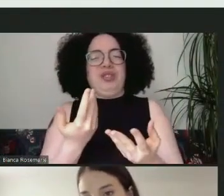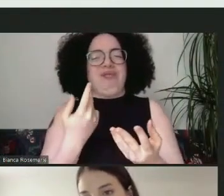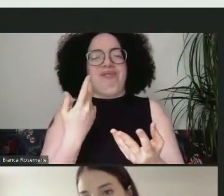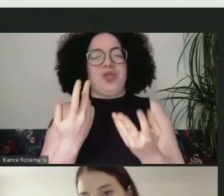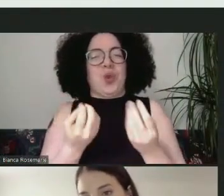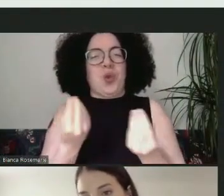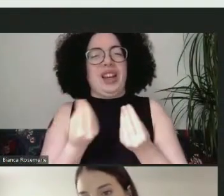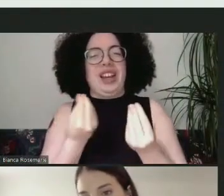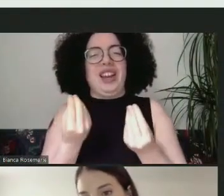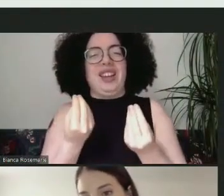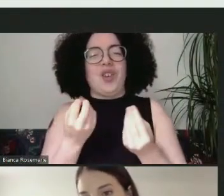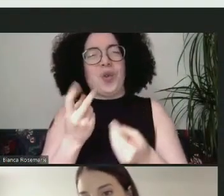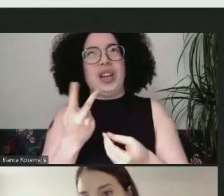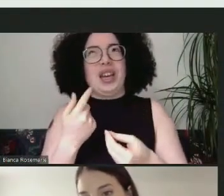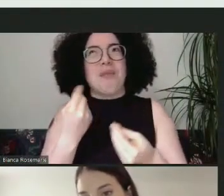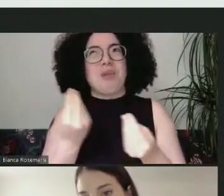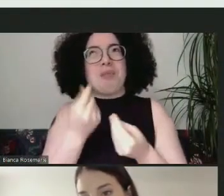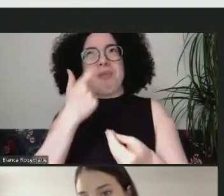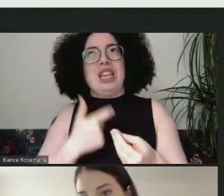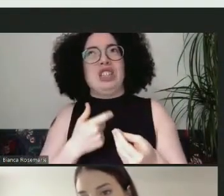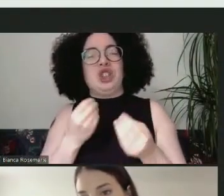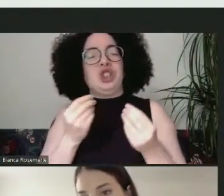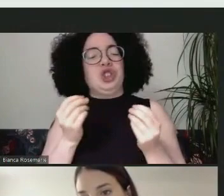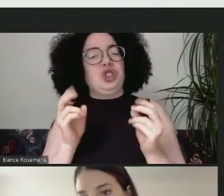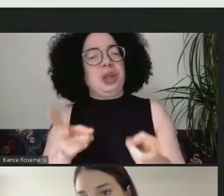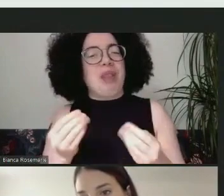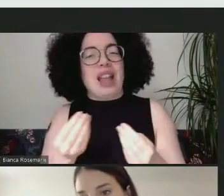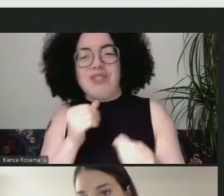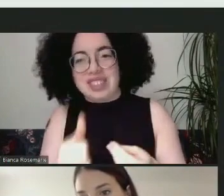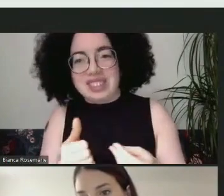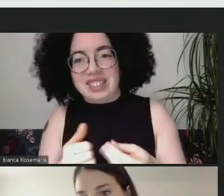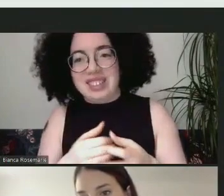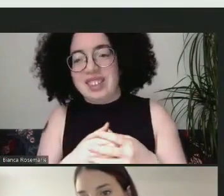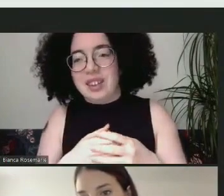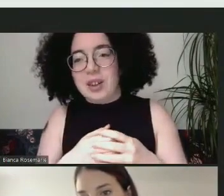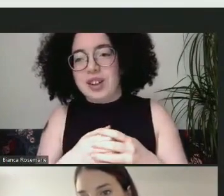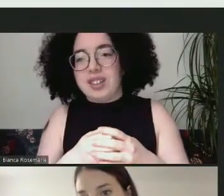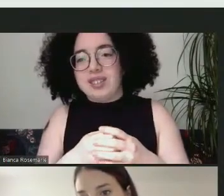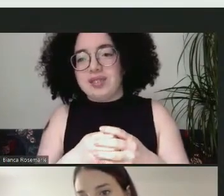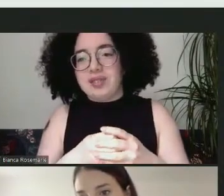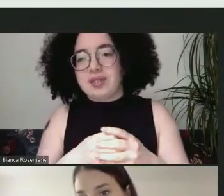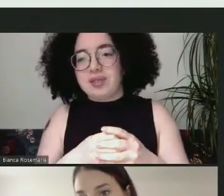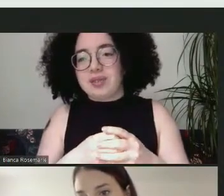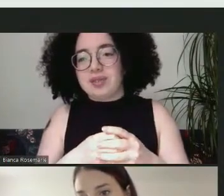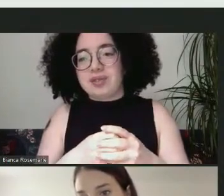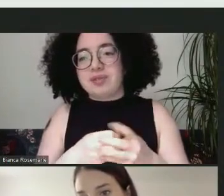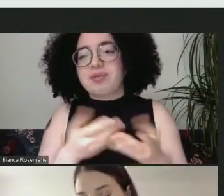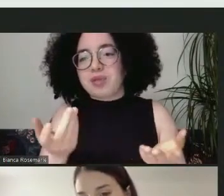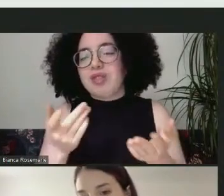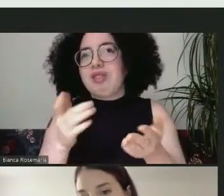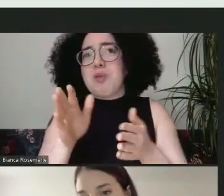einfach angeschaut und das war auch ein Stigma für mich. Also das war einfach, das war schwierig.